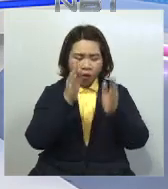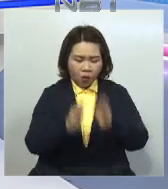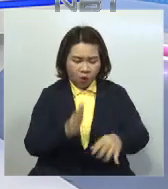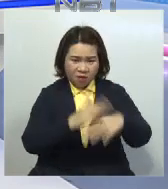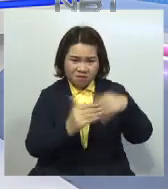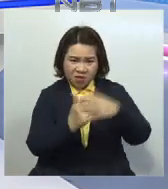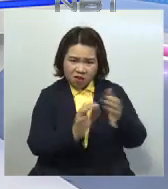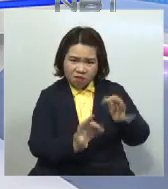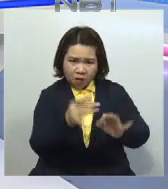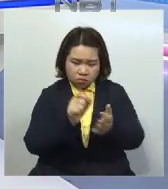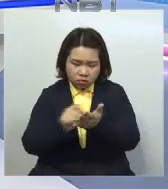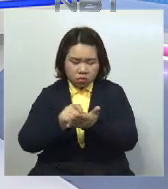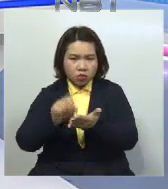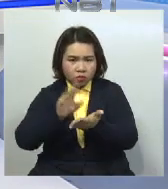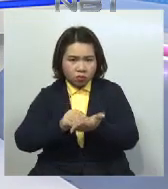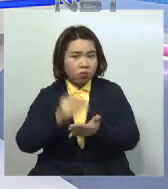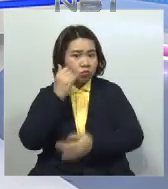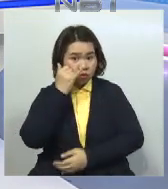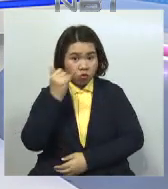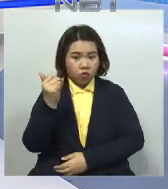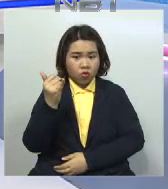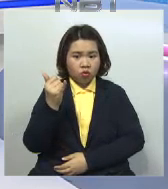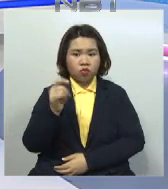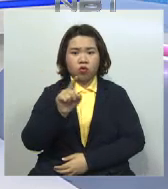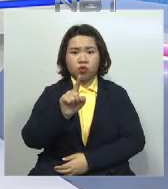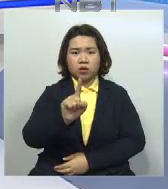นจุดไฟเผาเนี่ยจดไว้เลยนะคะสายด่วนค่ะ